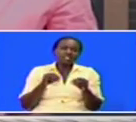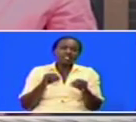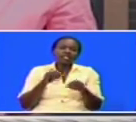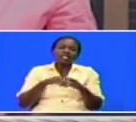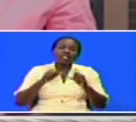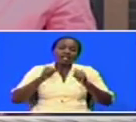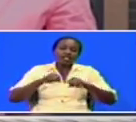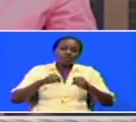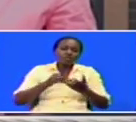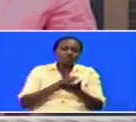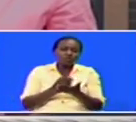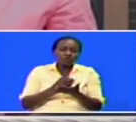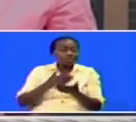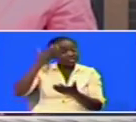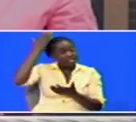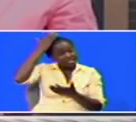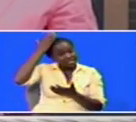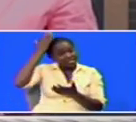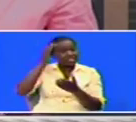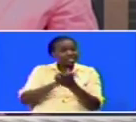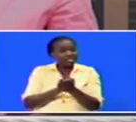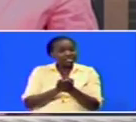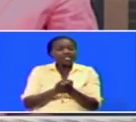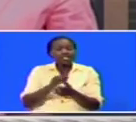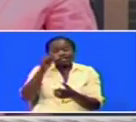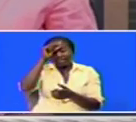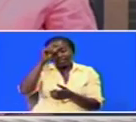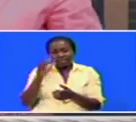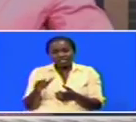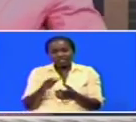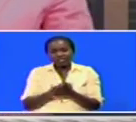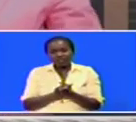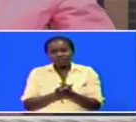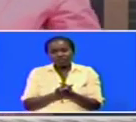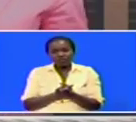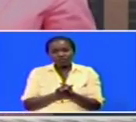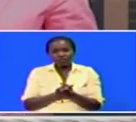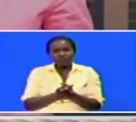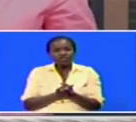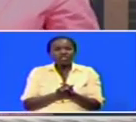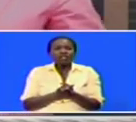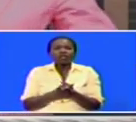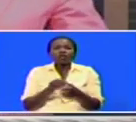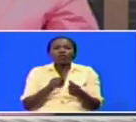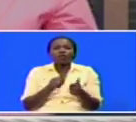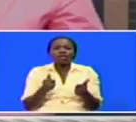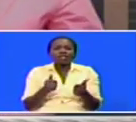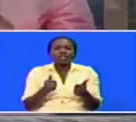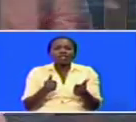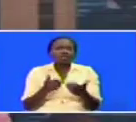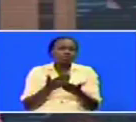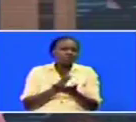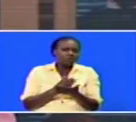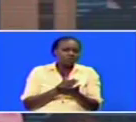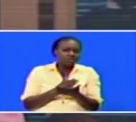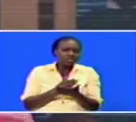hayo kati ya wauguzi na baraza la magavana. Asante sana Mashirima. Makubaliano kati ya wauguzi